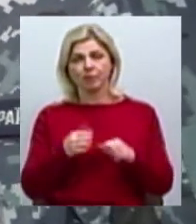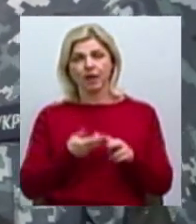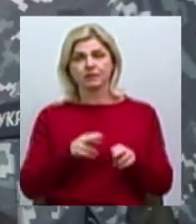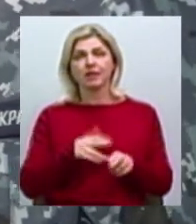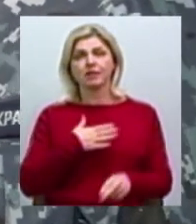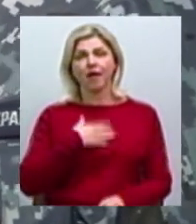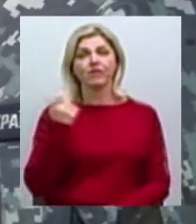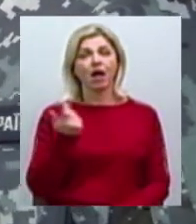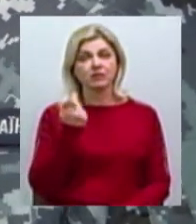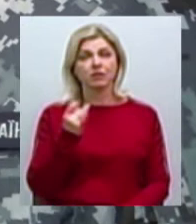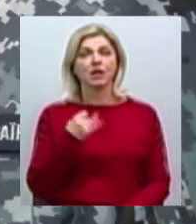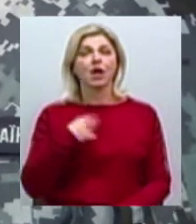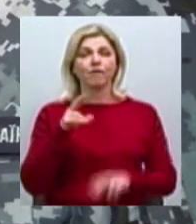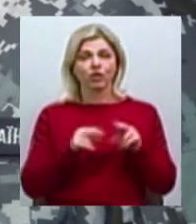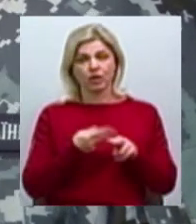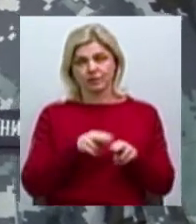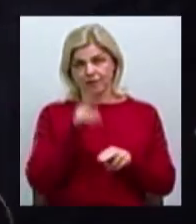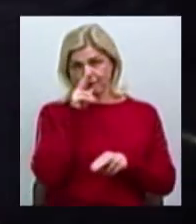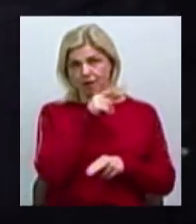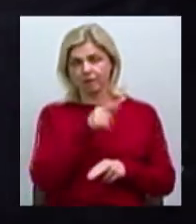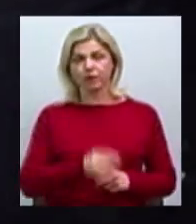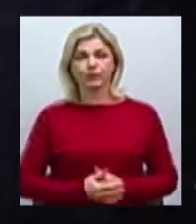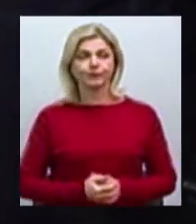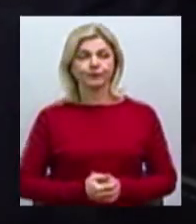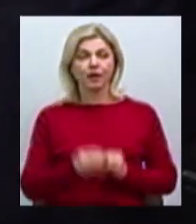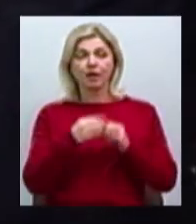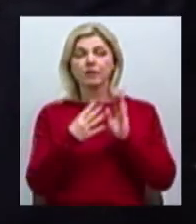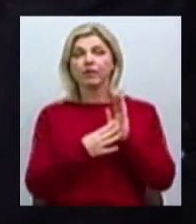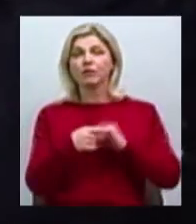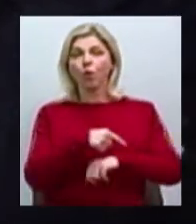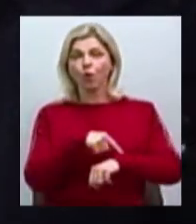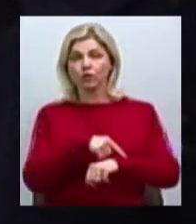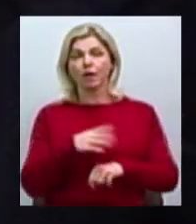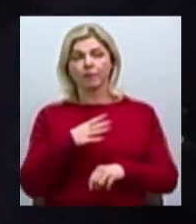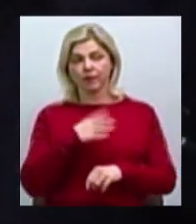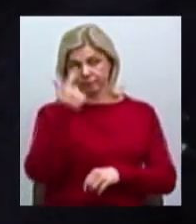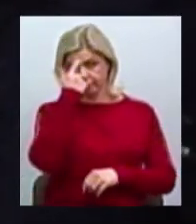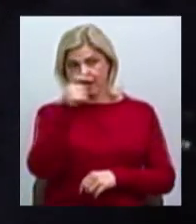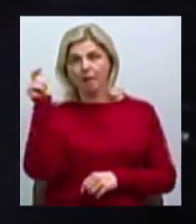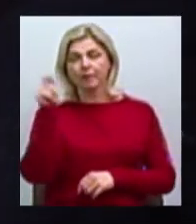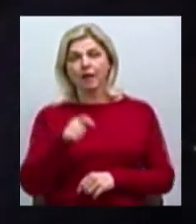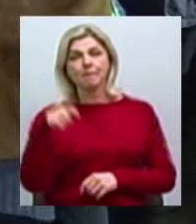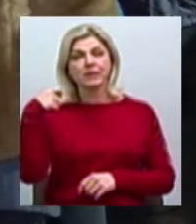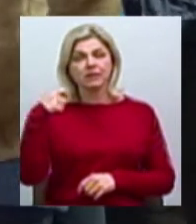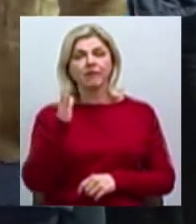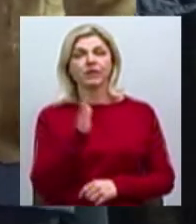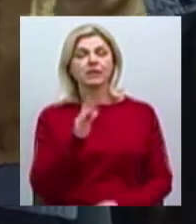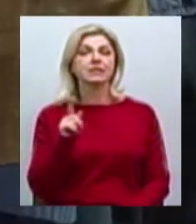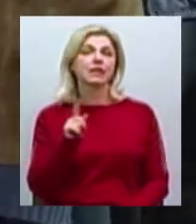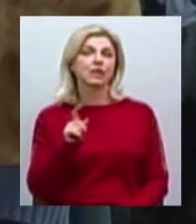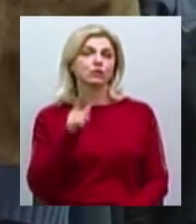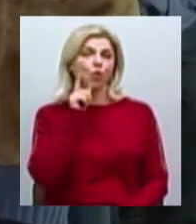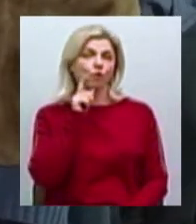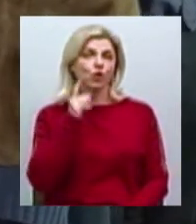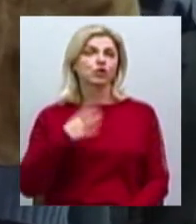і я вважаю, що це було неправильно. На 19-ту годину було анонсовано приїзд президента Володимира Зеленського. Чекали